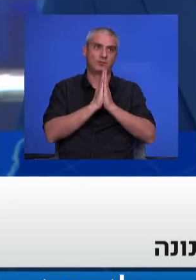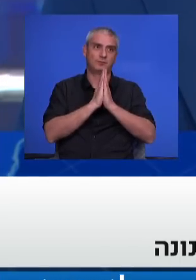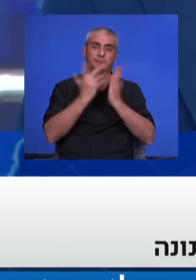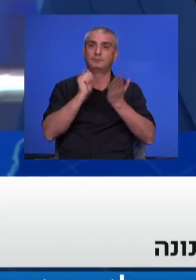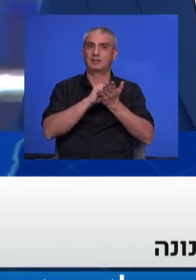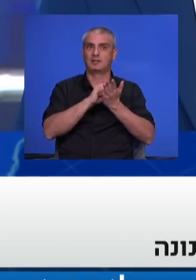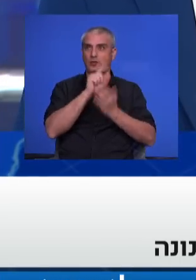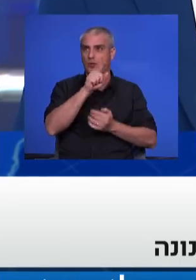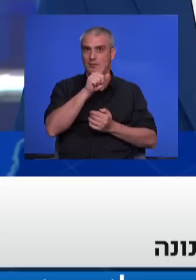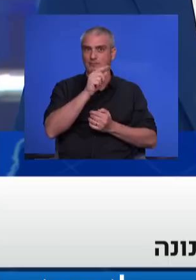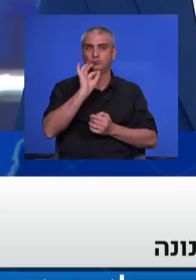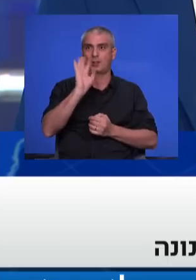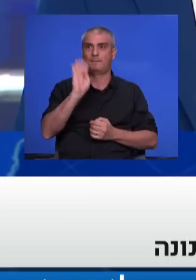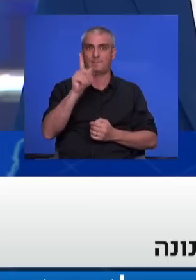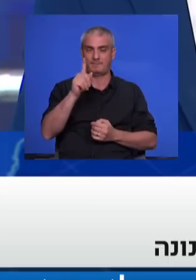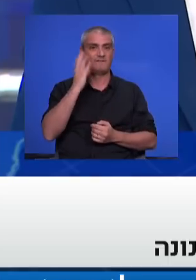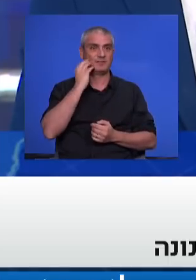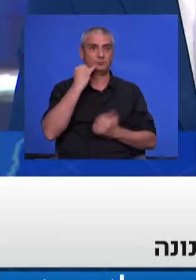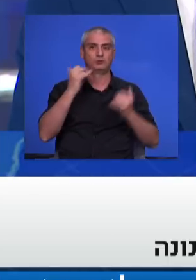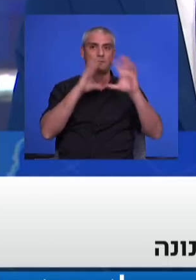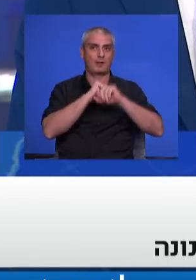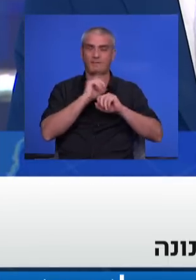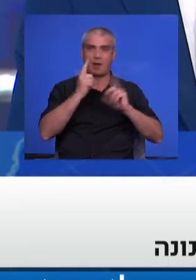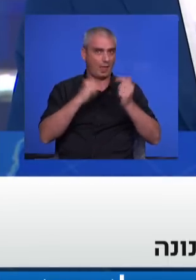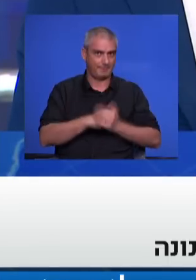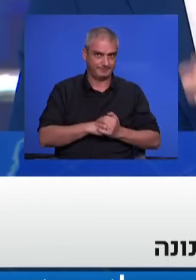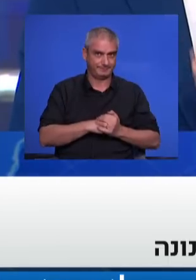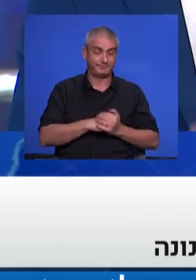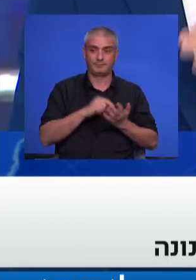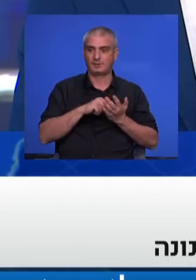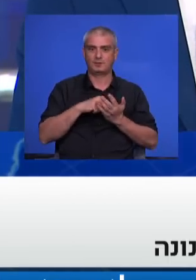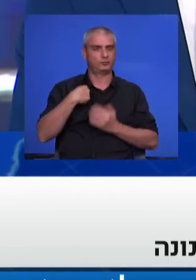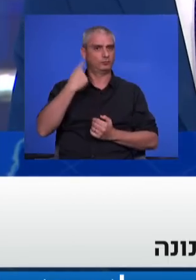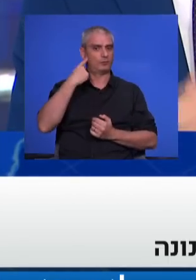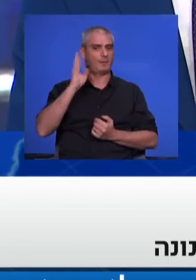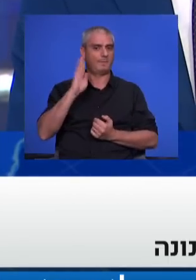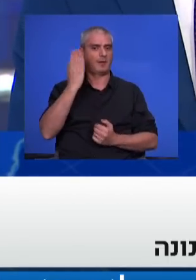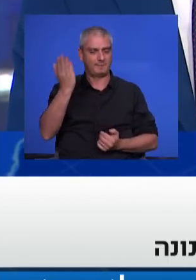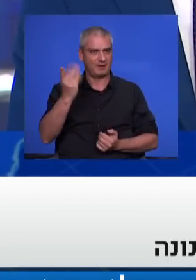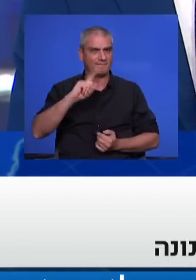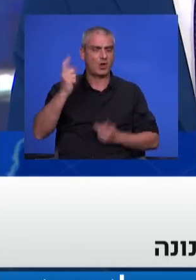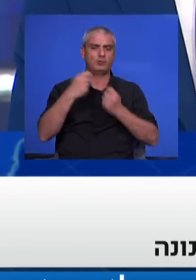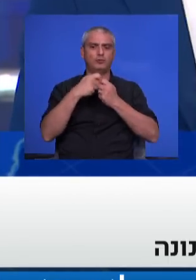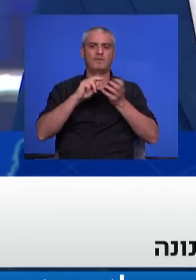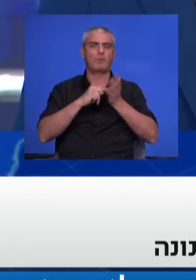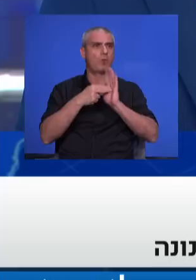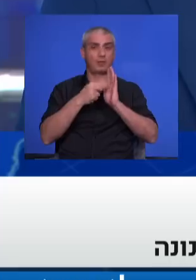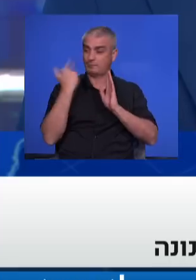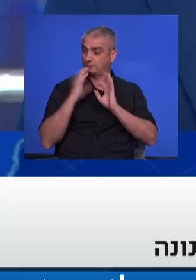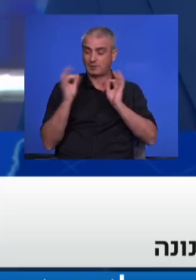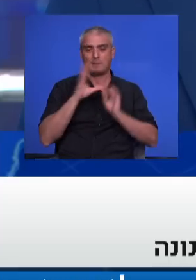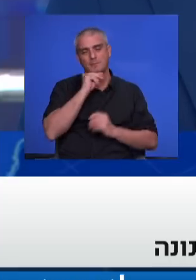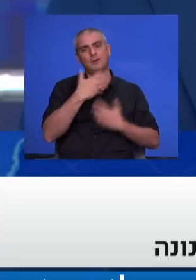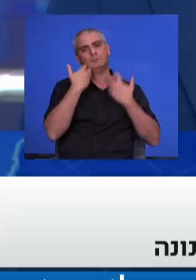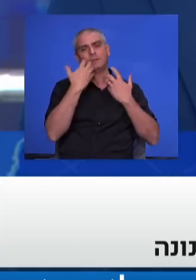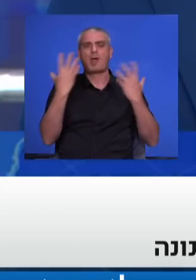העיתונאים של נתניהו וסמוטריץ' הערב. למה? כי אנחנו שומעים את נתניהו ואת כל השותפים הפוליטיים שלו מאז הבחירות, מדברים ומספרים לנו על